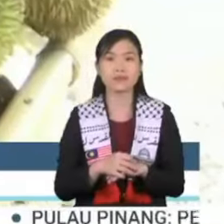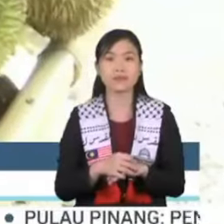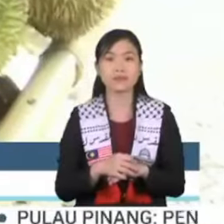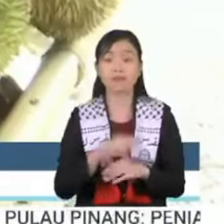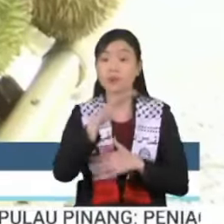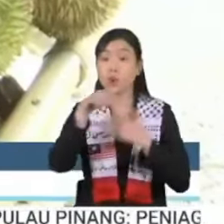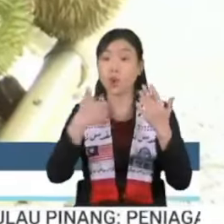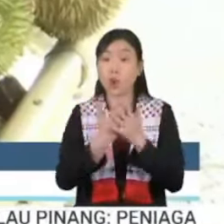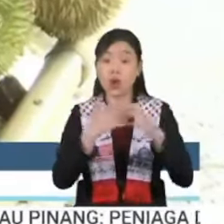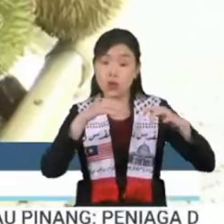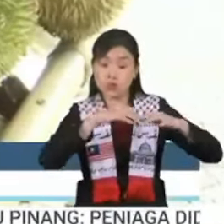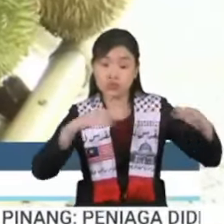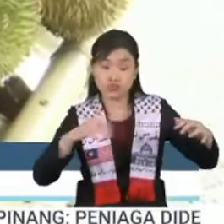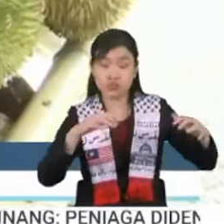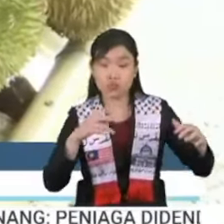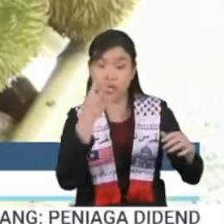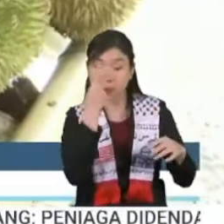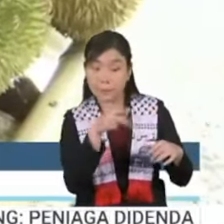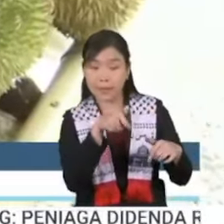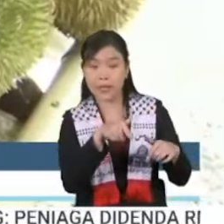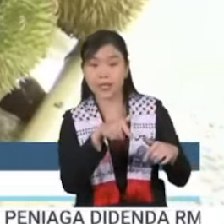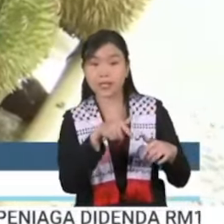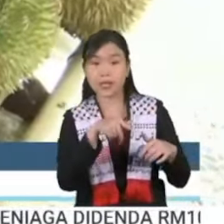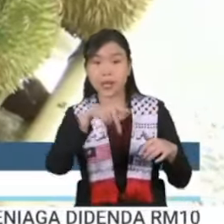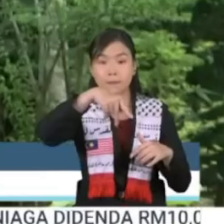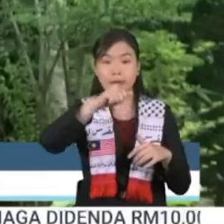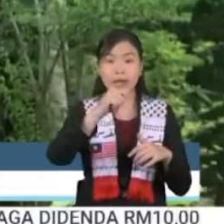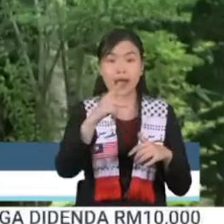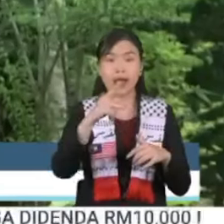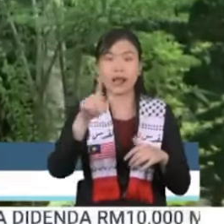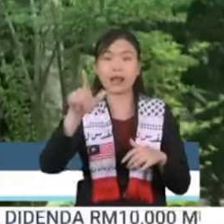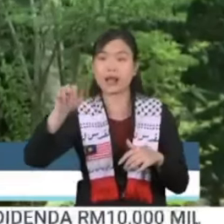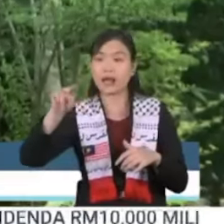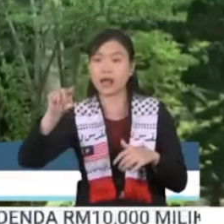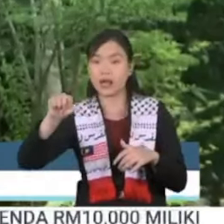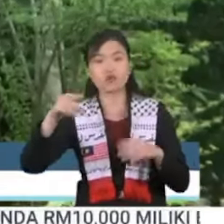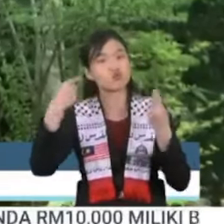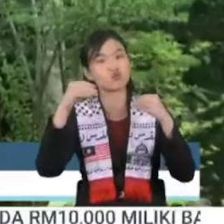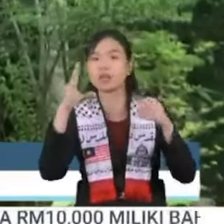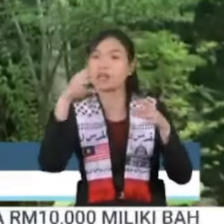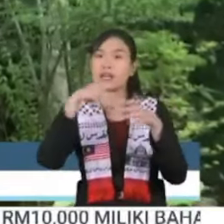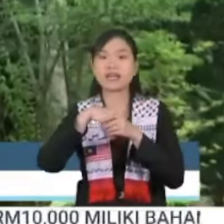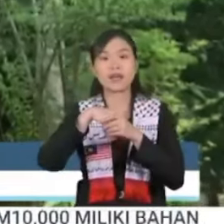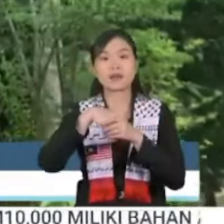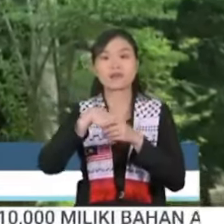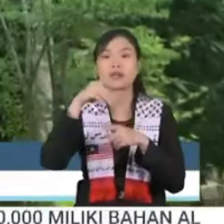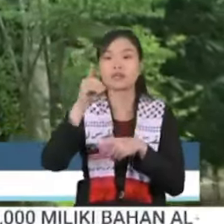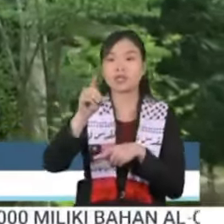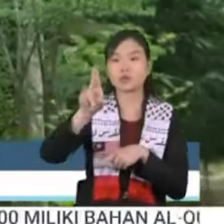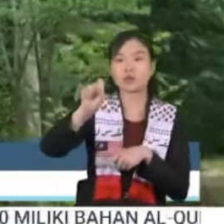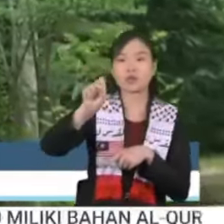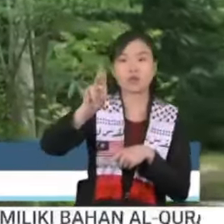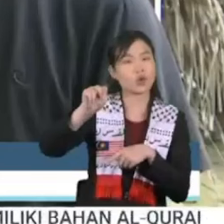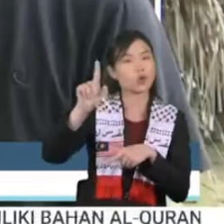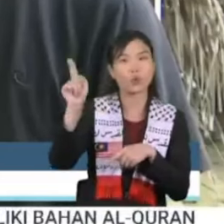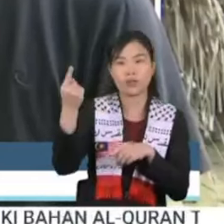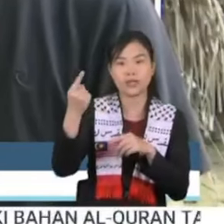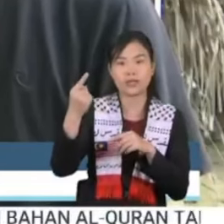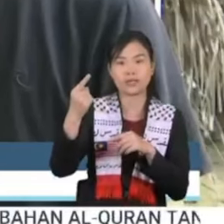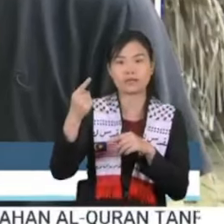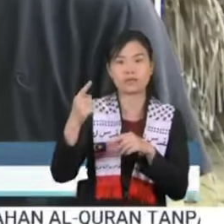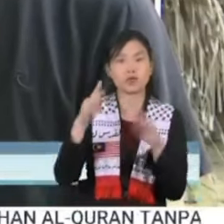Semua buah-buah yang ada empat lang ni, empat lang hanya jual dalam dusun. Jual dalam dusun, kira tetamu